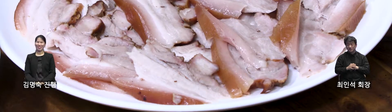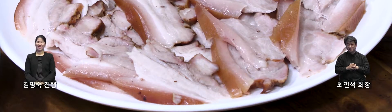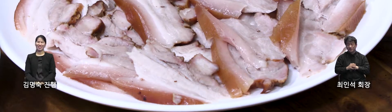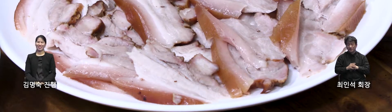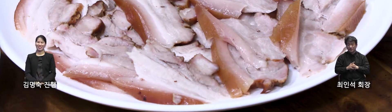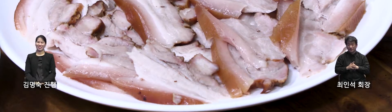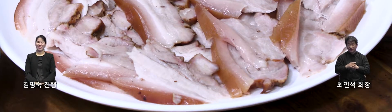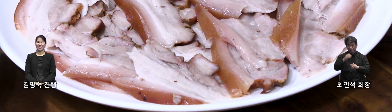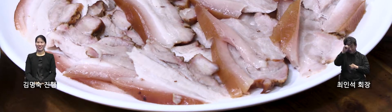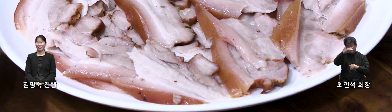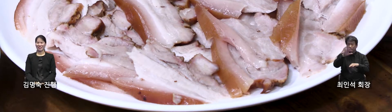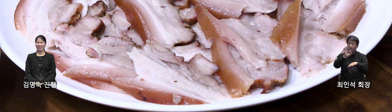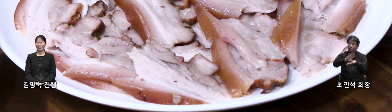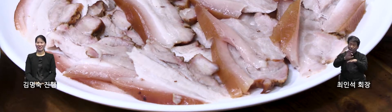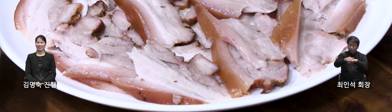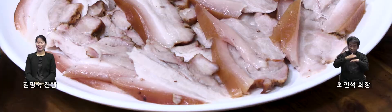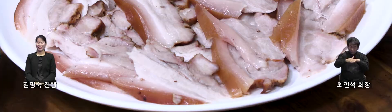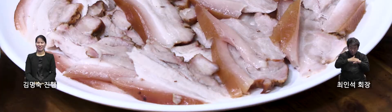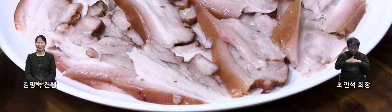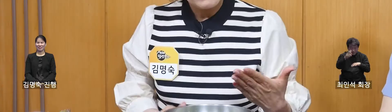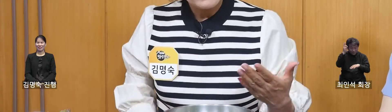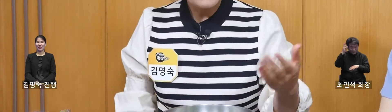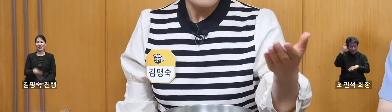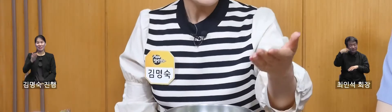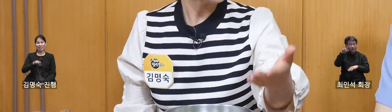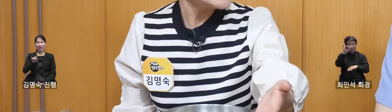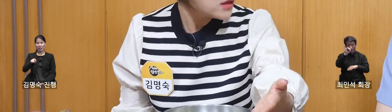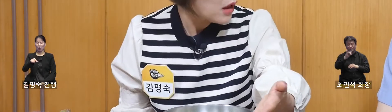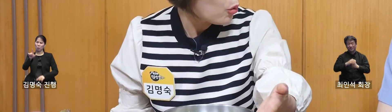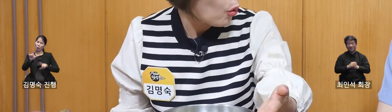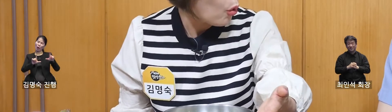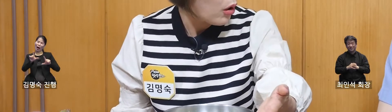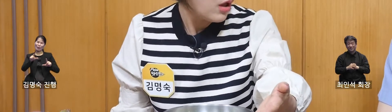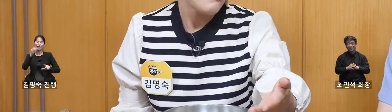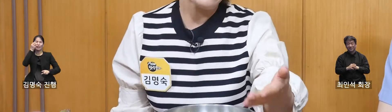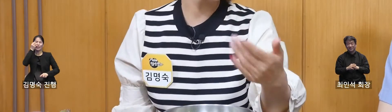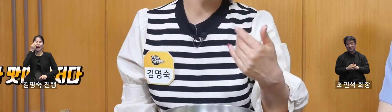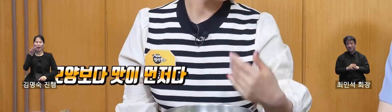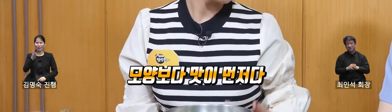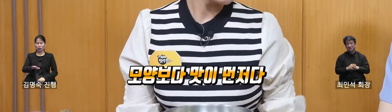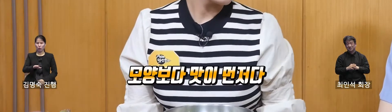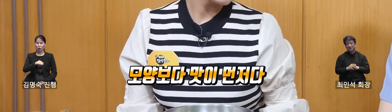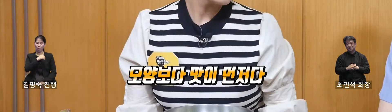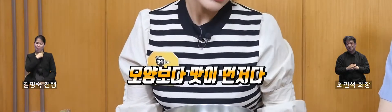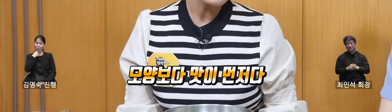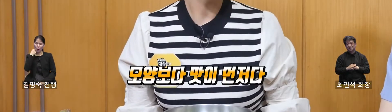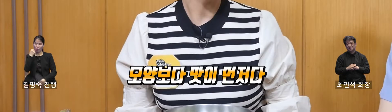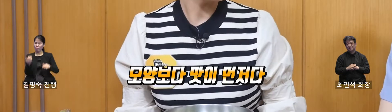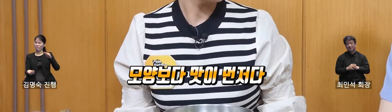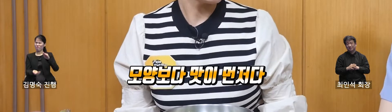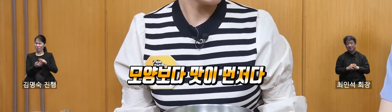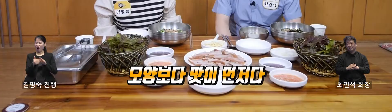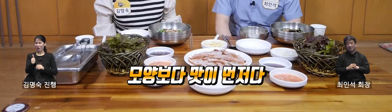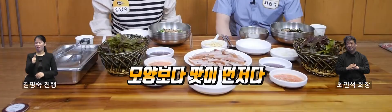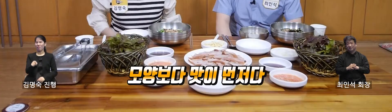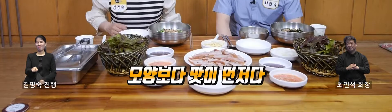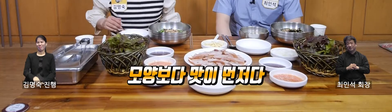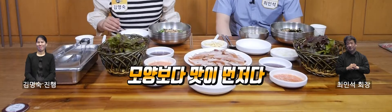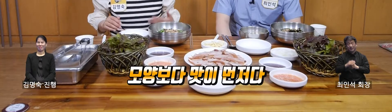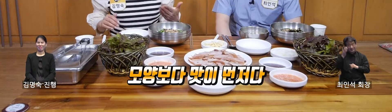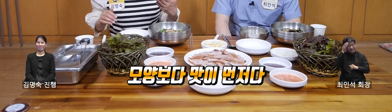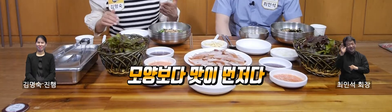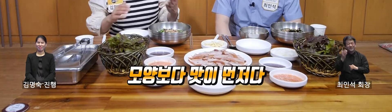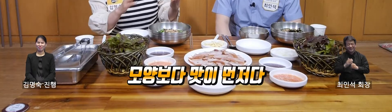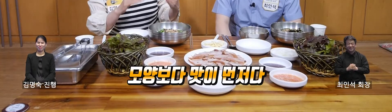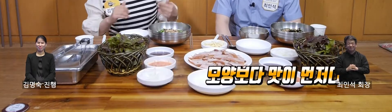막 삐져놓은 듯한 예. 네. 근데 이 모양은 이래도 네. 맛은 또 끝내준다고 합니다. 기대가